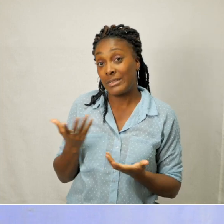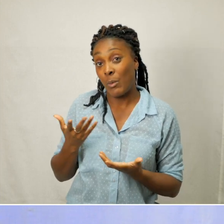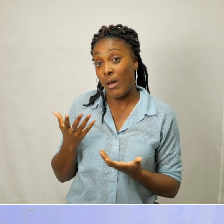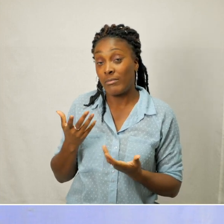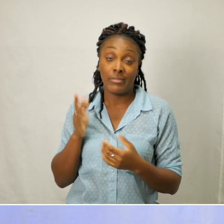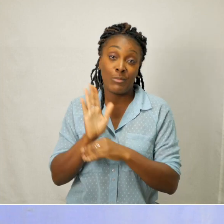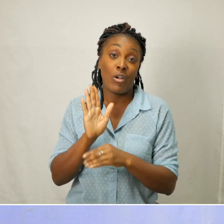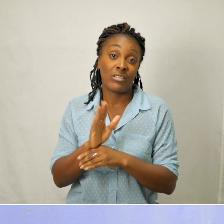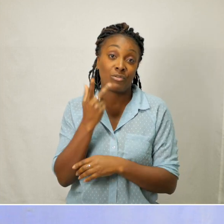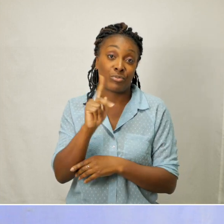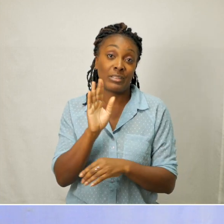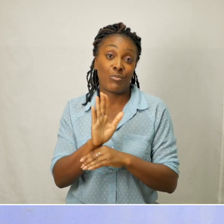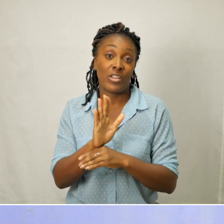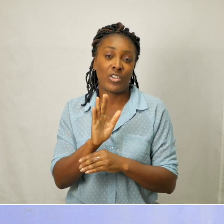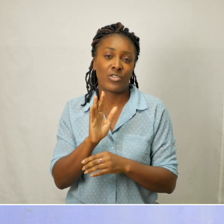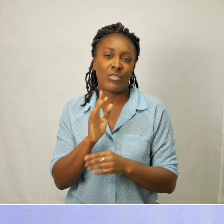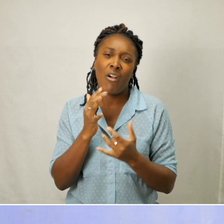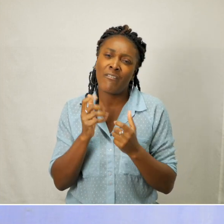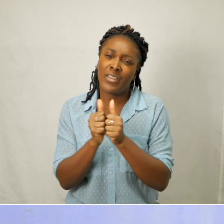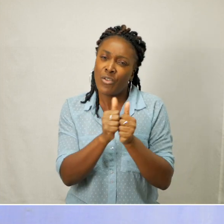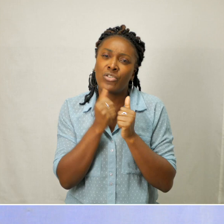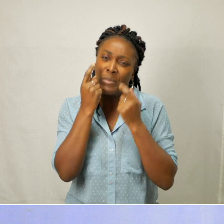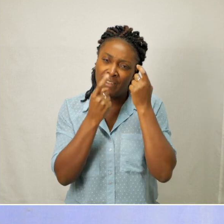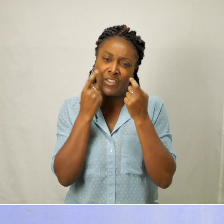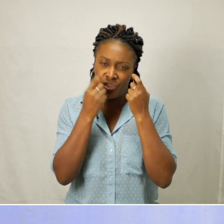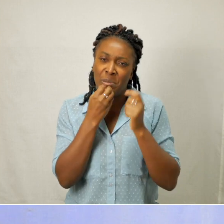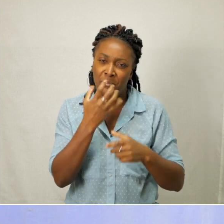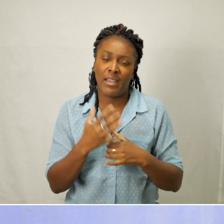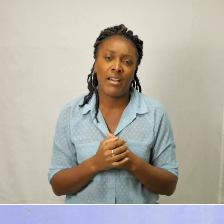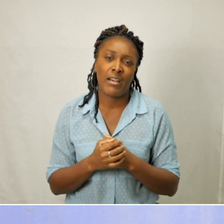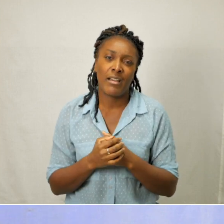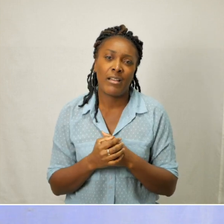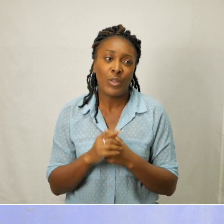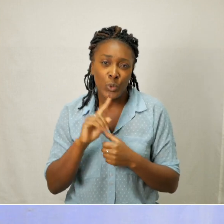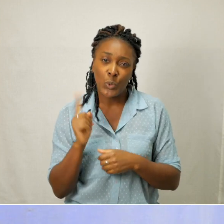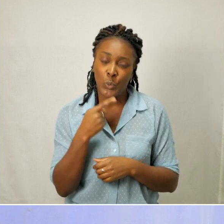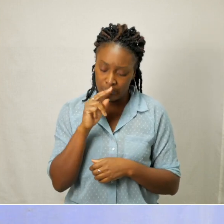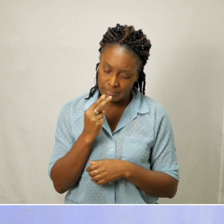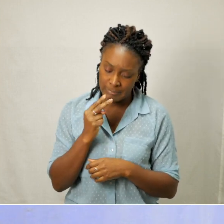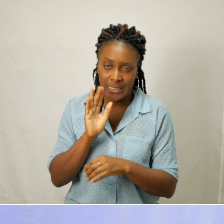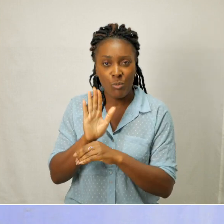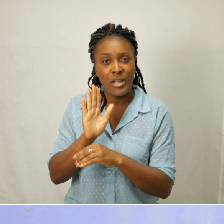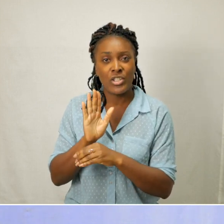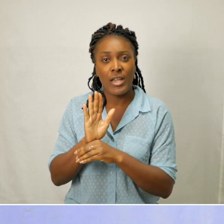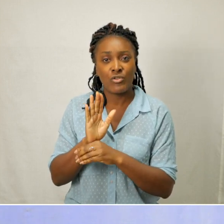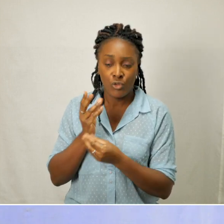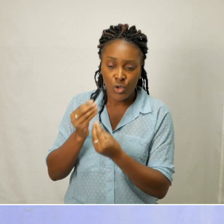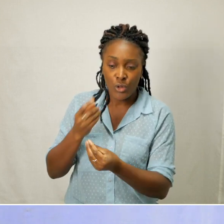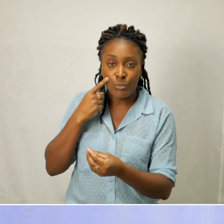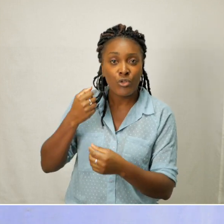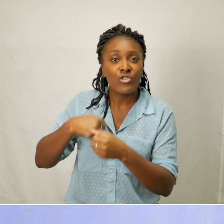témoignage. Et j'aimerais qu'on réfléchisse. Est-ce que nous, notre témoignage, c'est quelque chose qu'on laisse aux